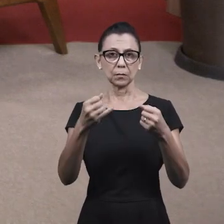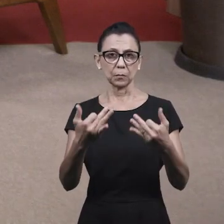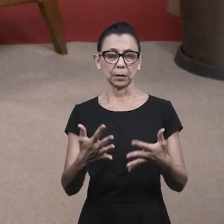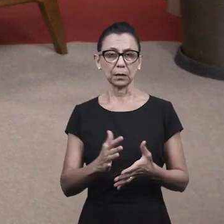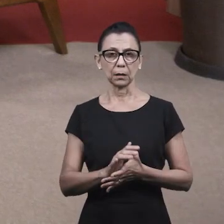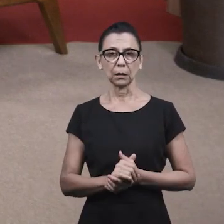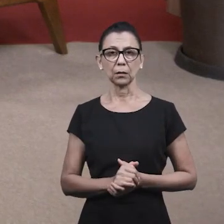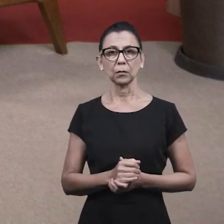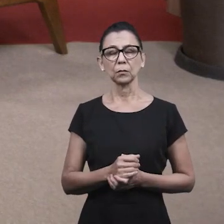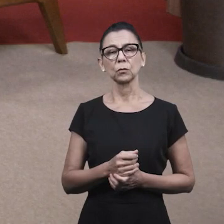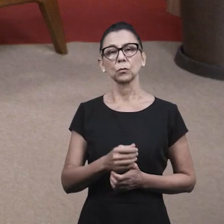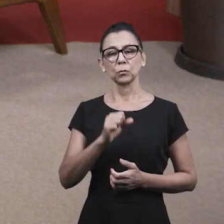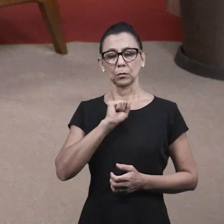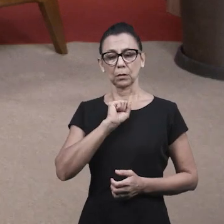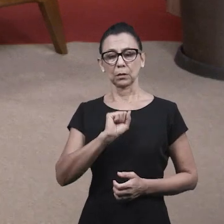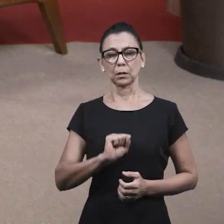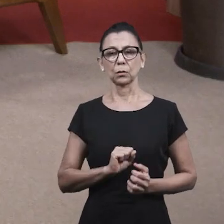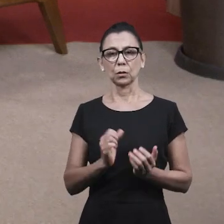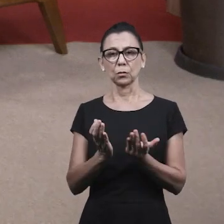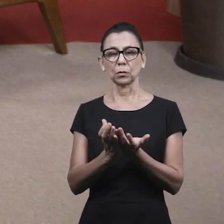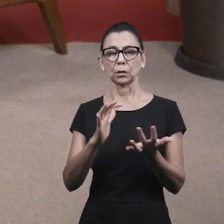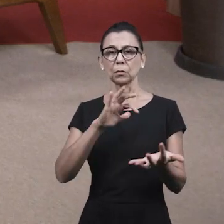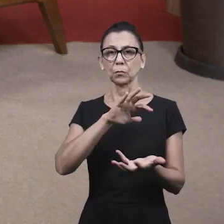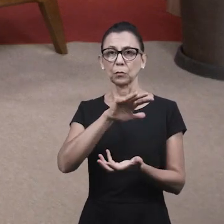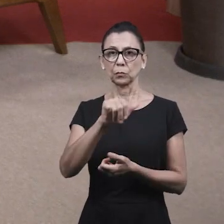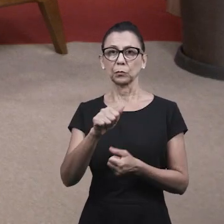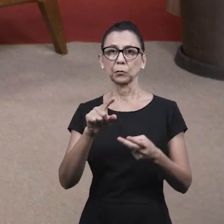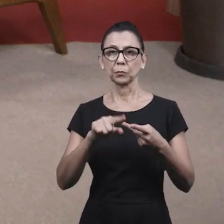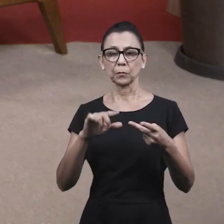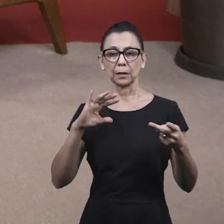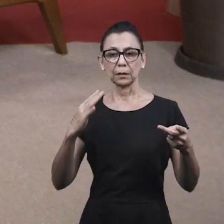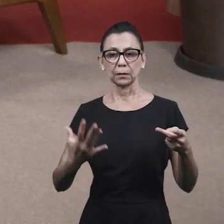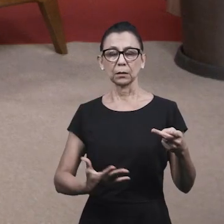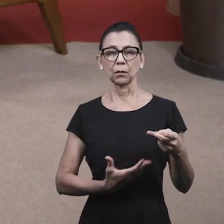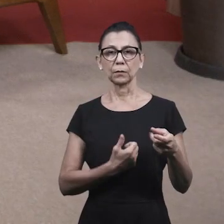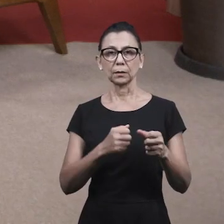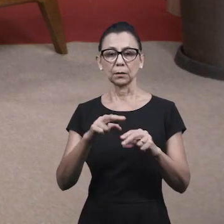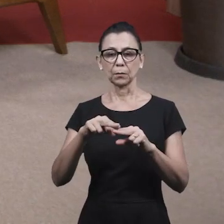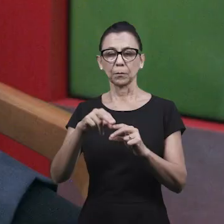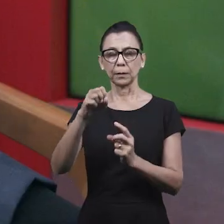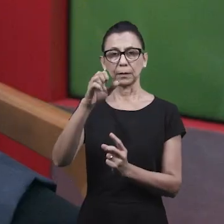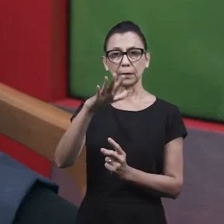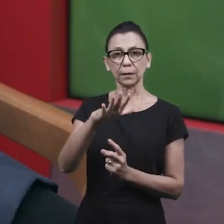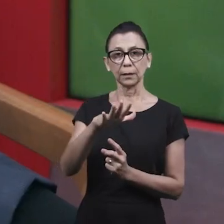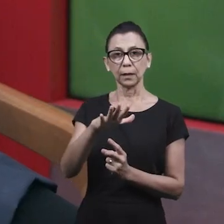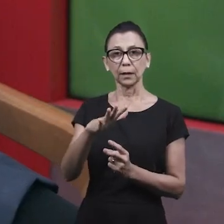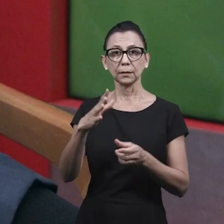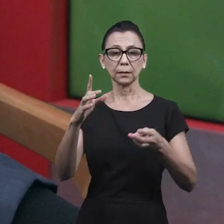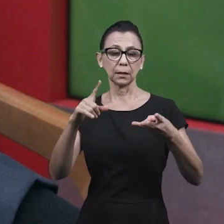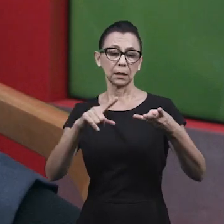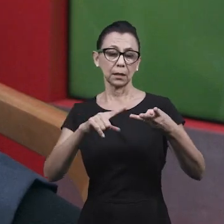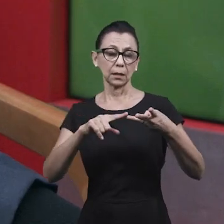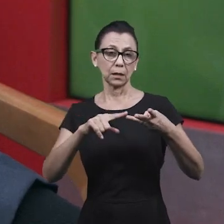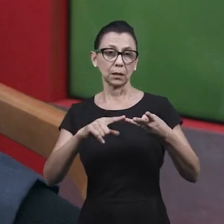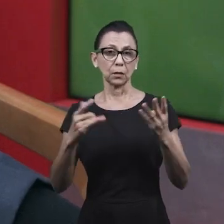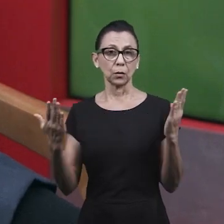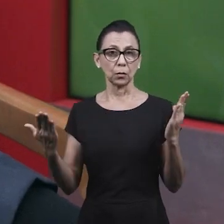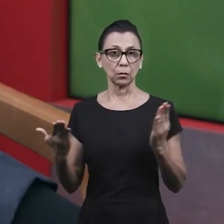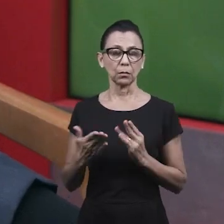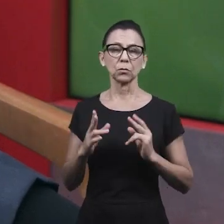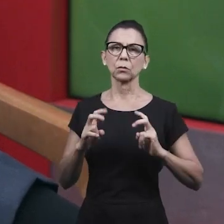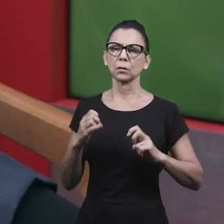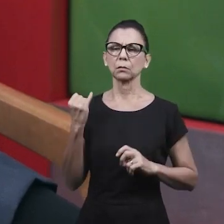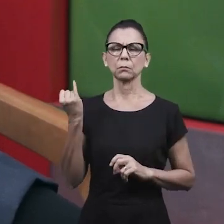Maranatha. Nous avons parlé du sacerdoce universel de chrétiens, du salut par